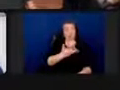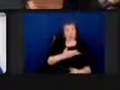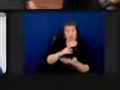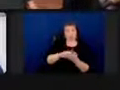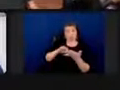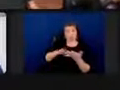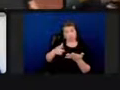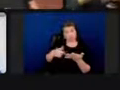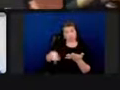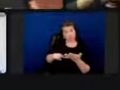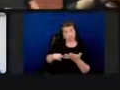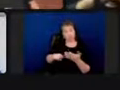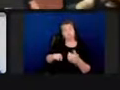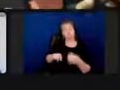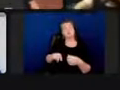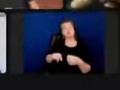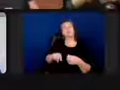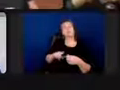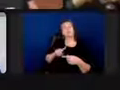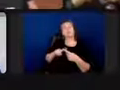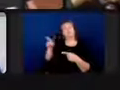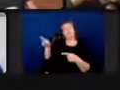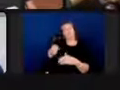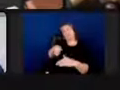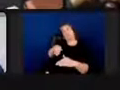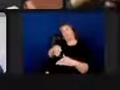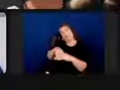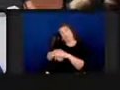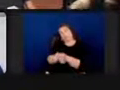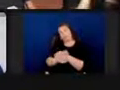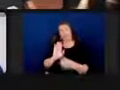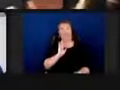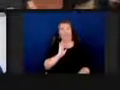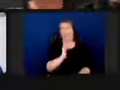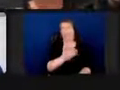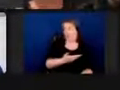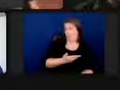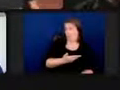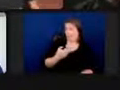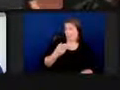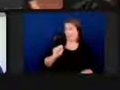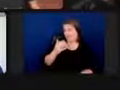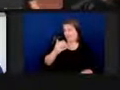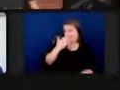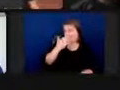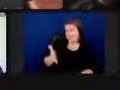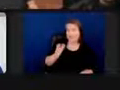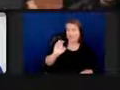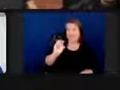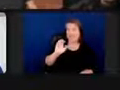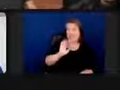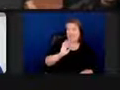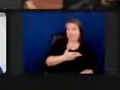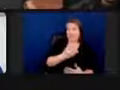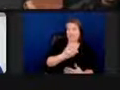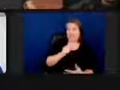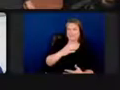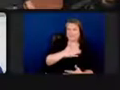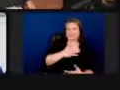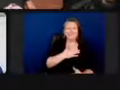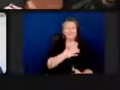للطلبة لكي يقوموا بزيارة هذه القطاعات وأيضا الصناعات المختلفة. عندما نتحدث عن